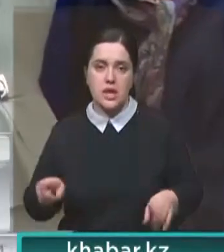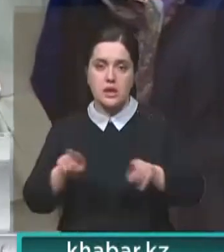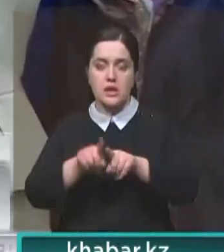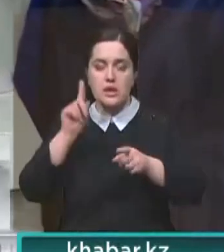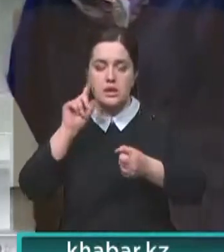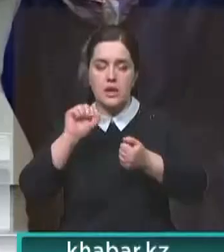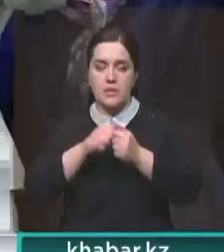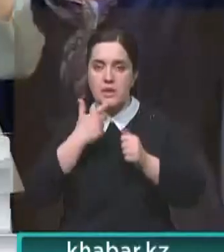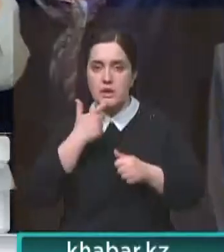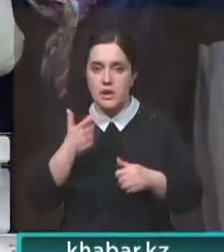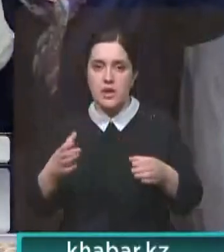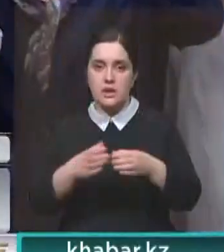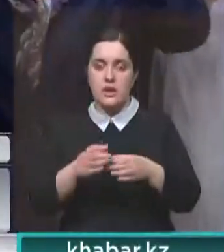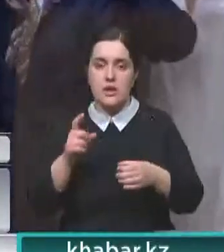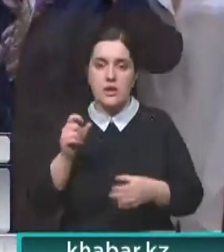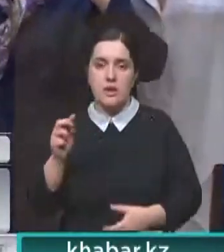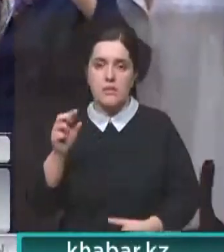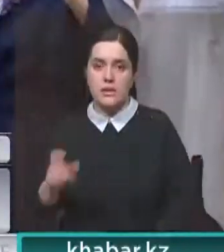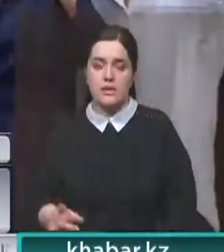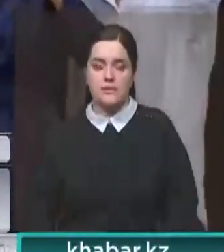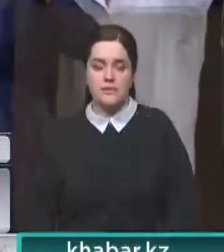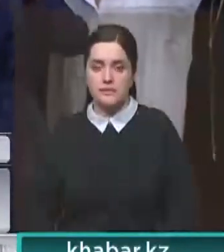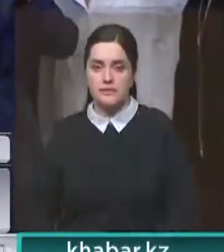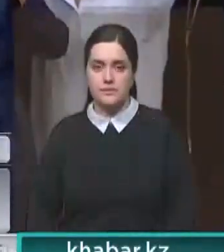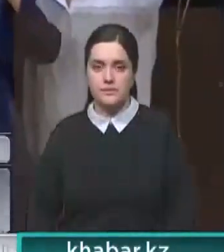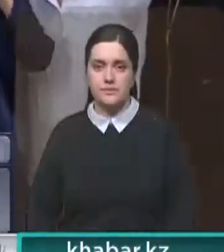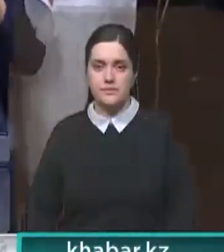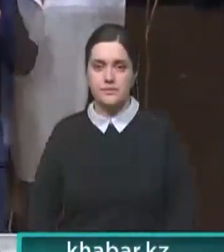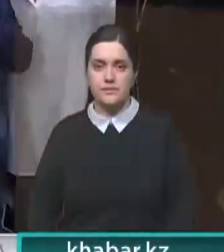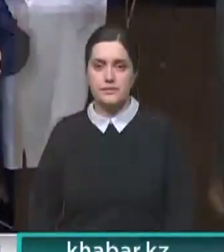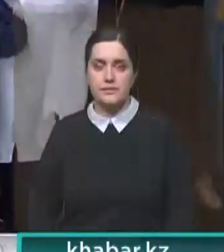Таким его запомнят зрители и коллектив агентства «Хабар». Динара Жанбатырова. Итоги дня.